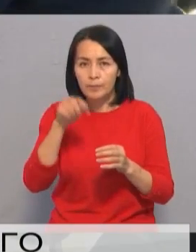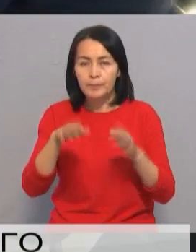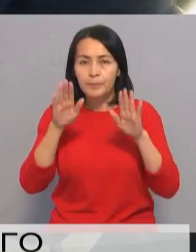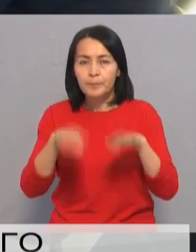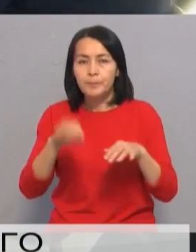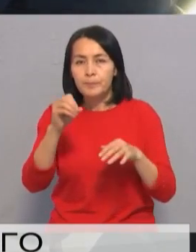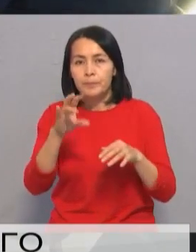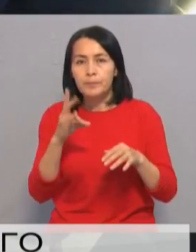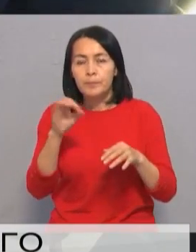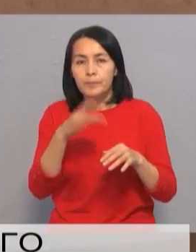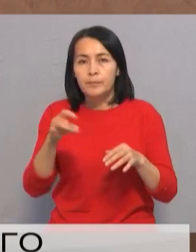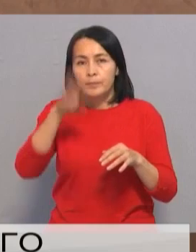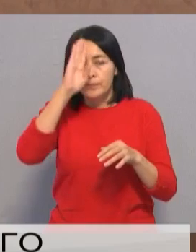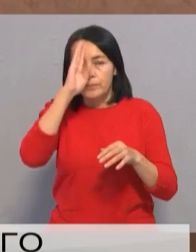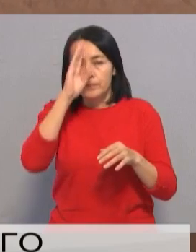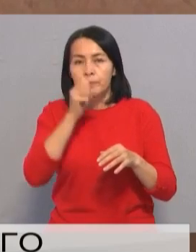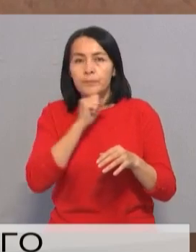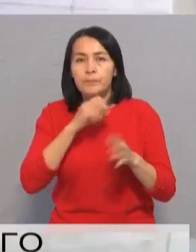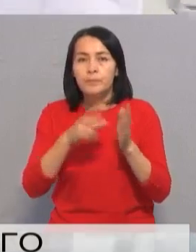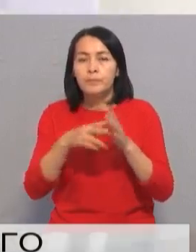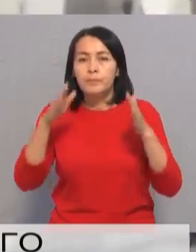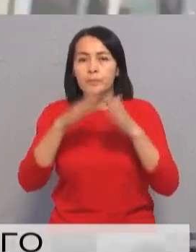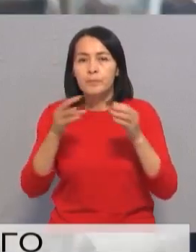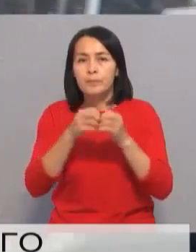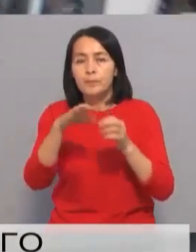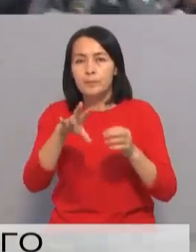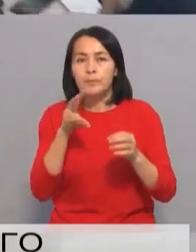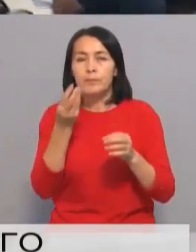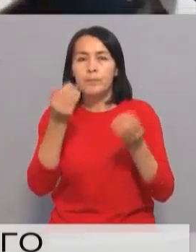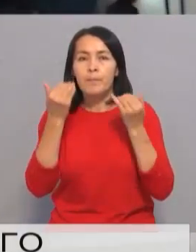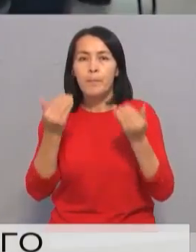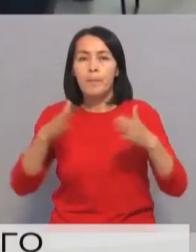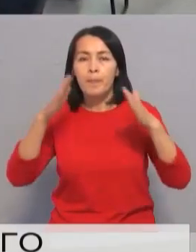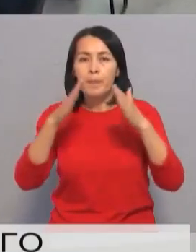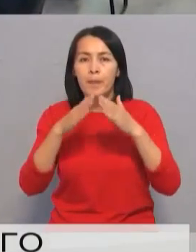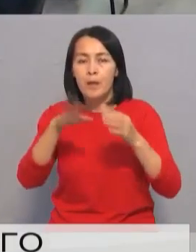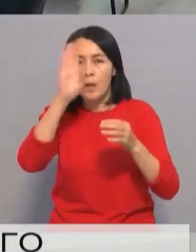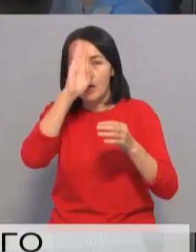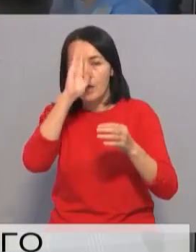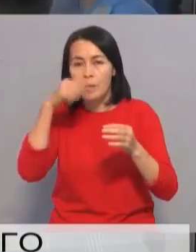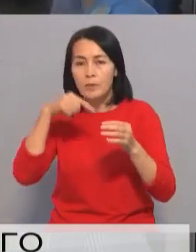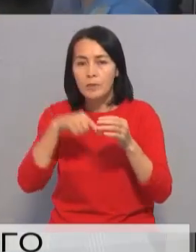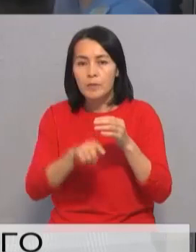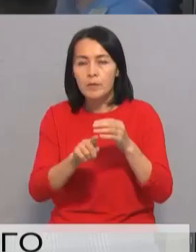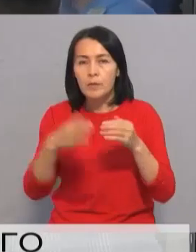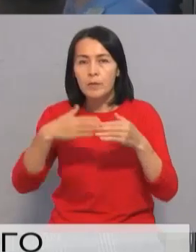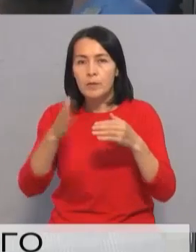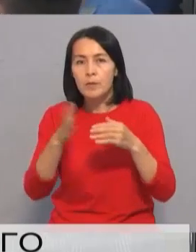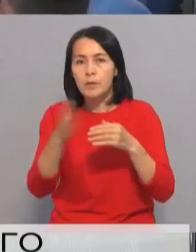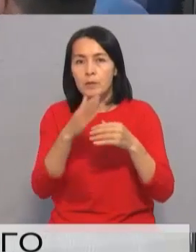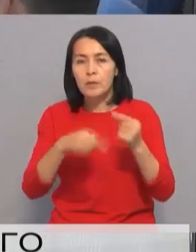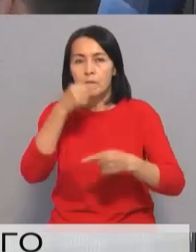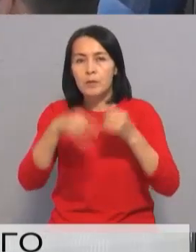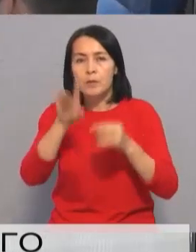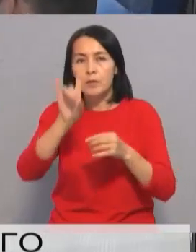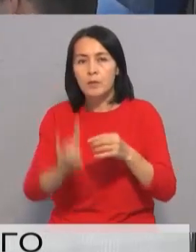Только в Имбекшинском районе мужчина воровал 8 домов на 10 миллионов тенге. В жилые помещения мужчина проникал, взламывая двери либо через